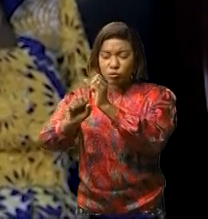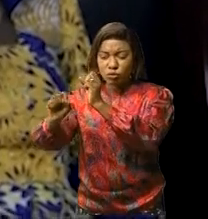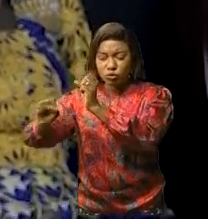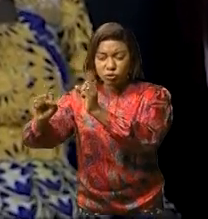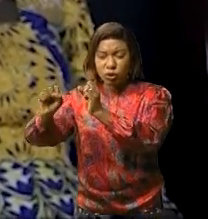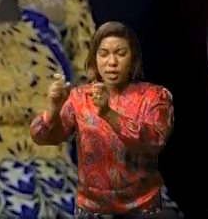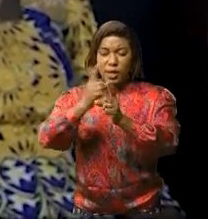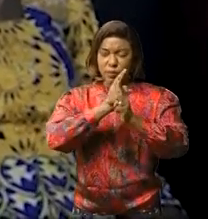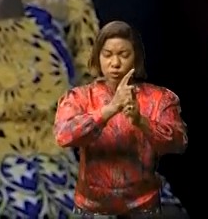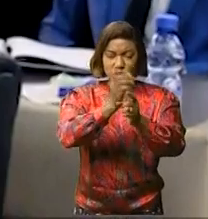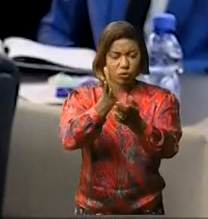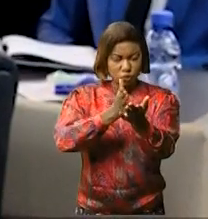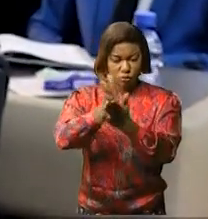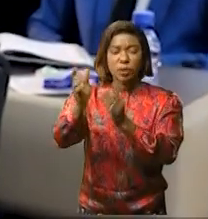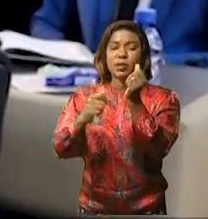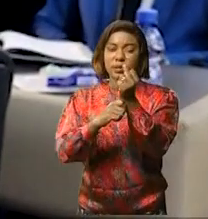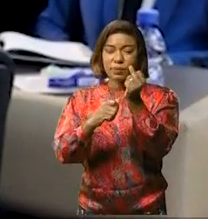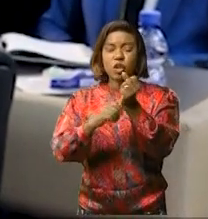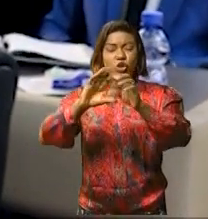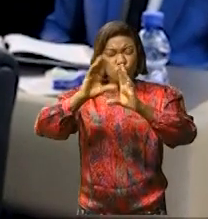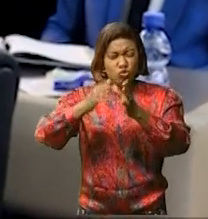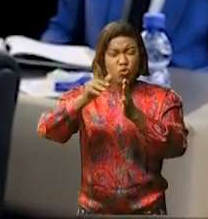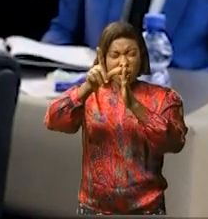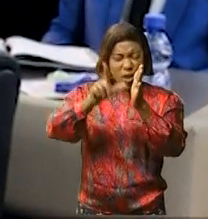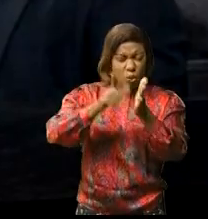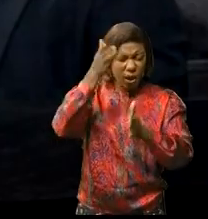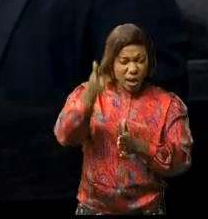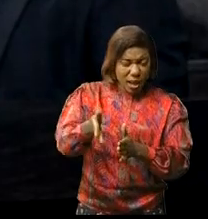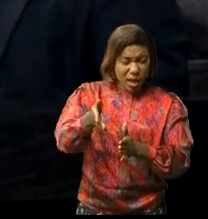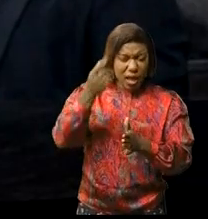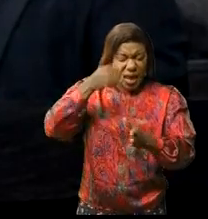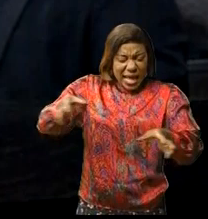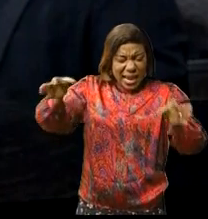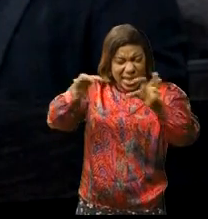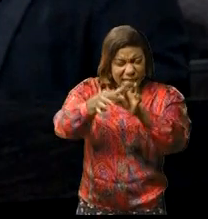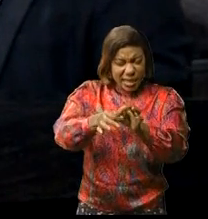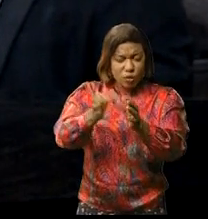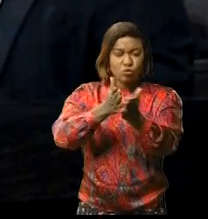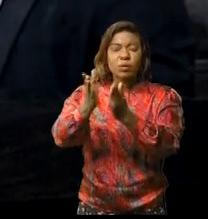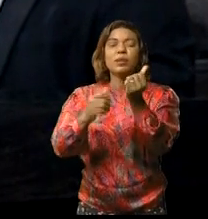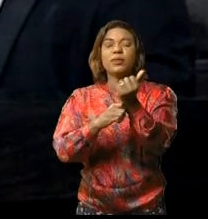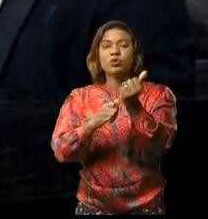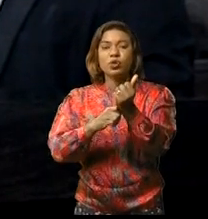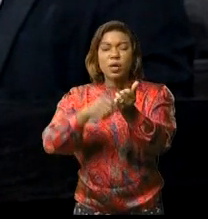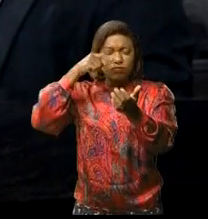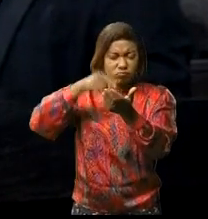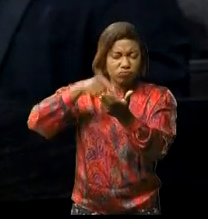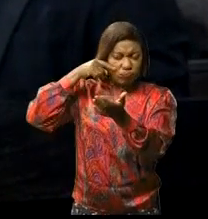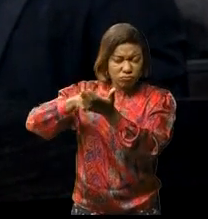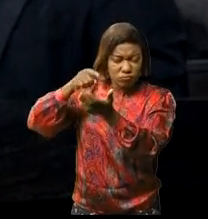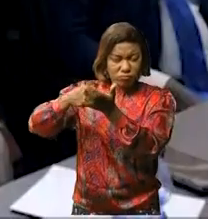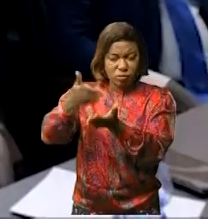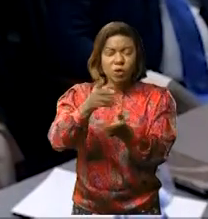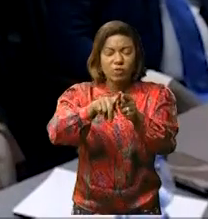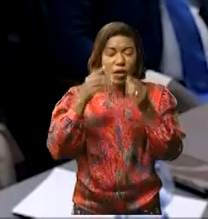a réalisé des enquêtes sur tous ces droits liés à la vie humaine. Mwamba Mushikonke, président de la CNDH, en a